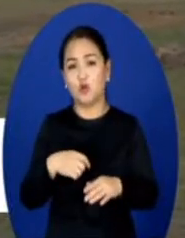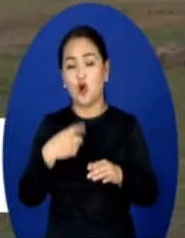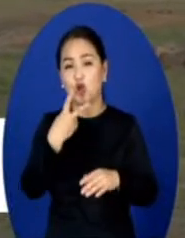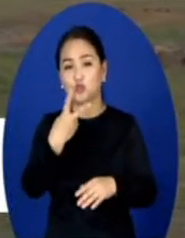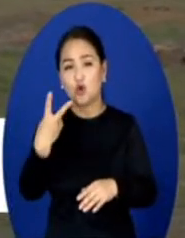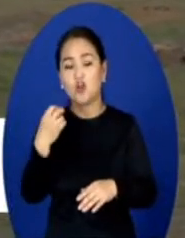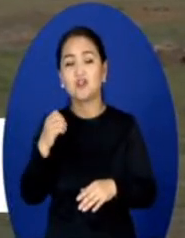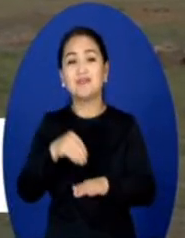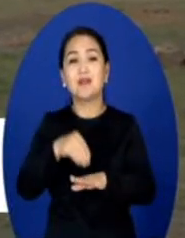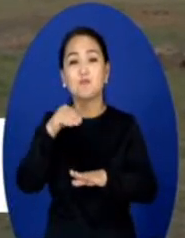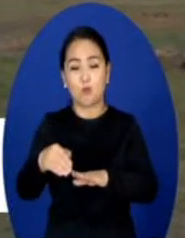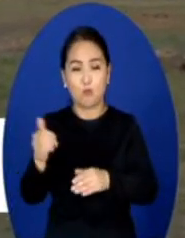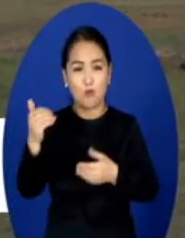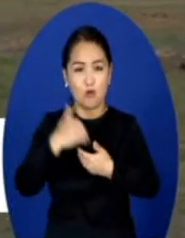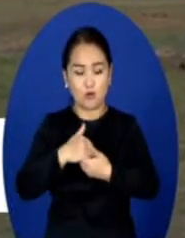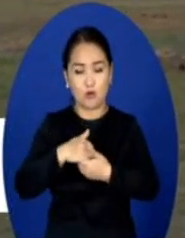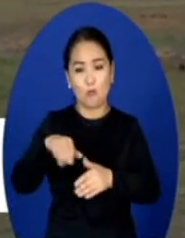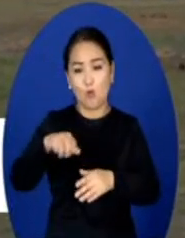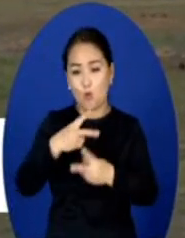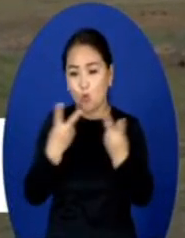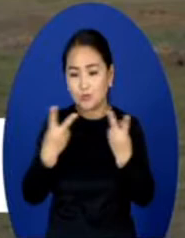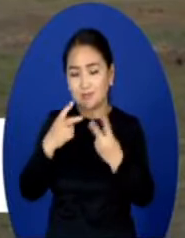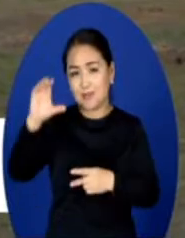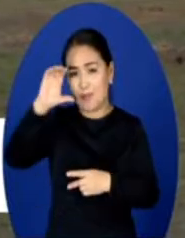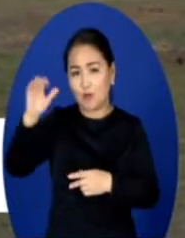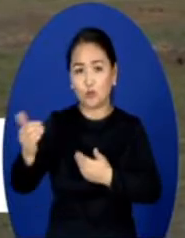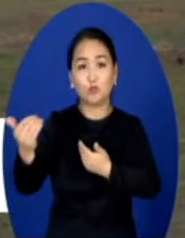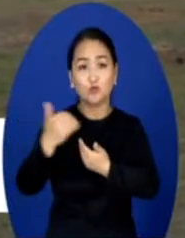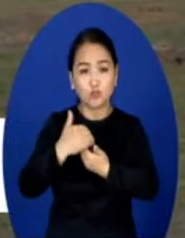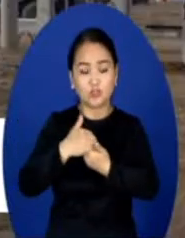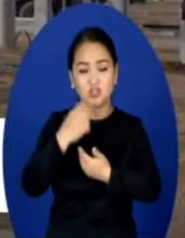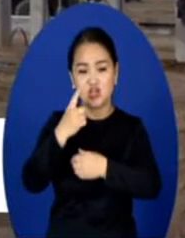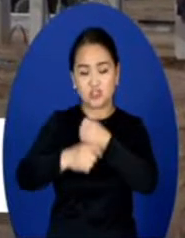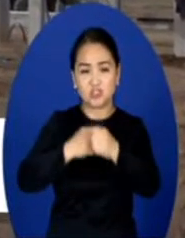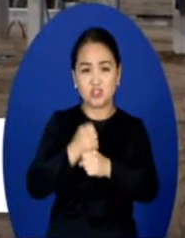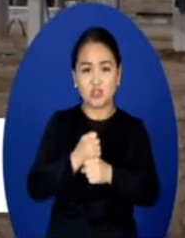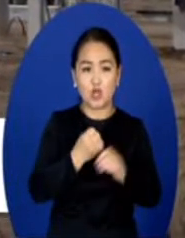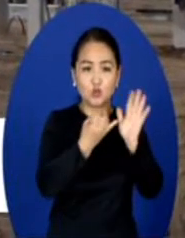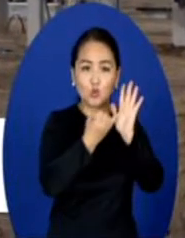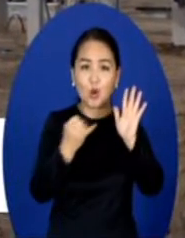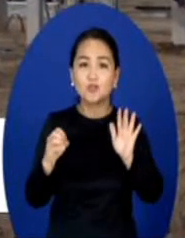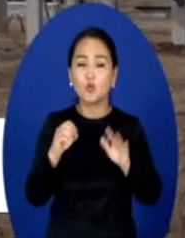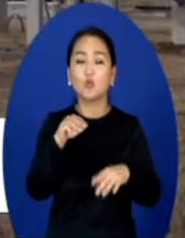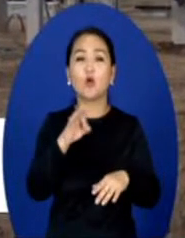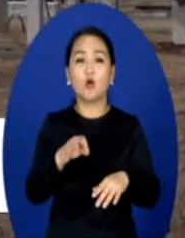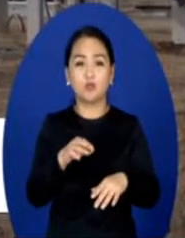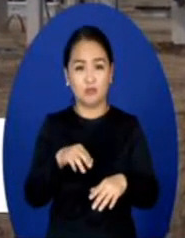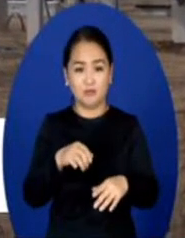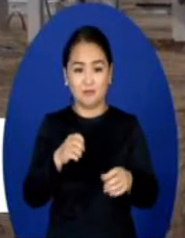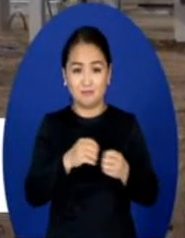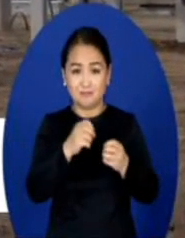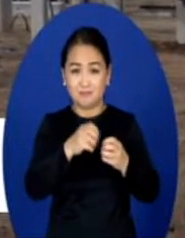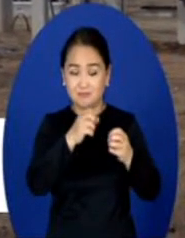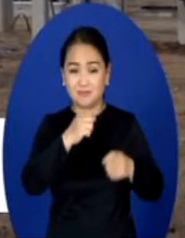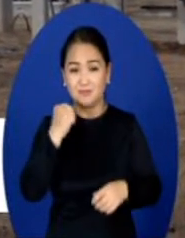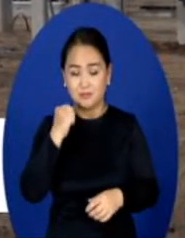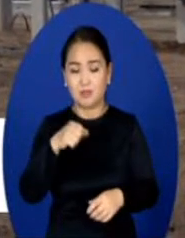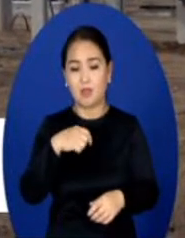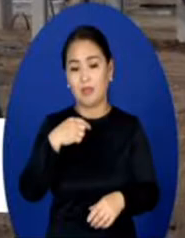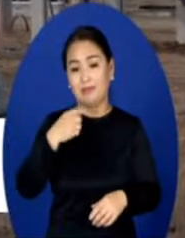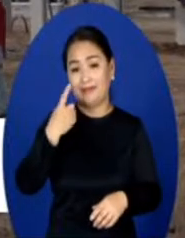бүтээн байгуулалтанд үндэсний компаниуд оролцож байна. Жилдээ 600 мянган тонн шахмал түлш үйлдвэрлэх хүчин чадалтай энэ үйлдвэр ирэх 11-р